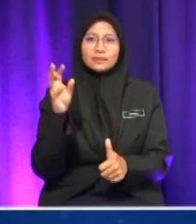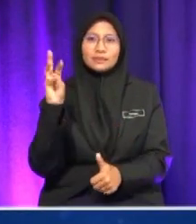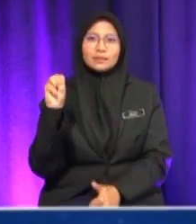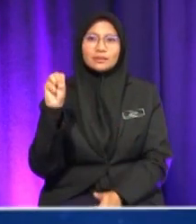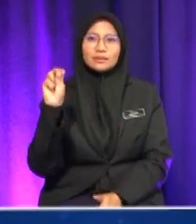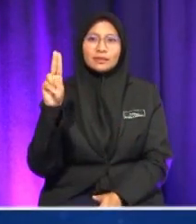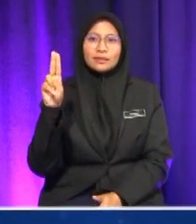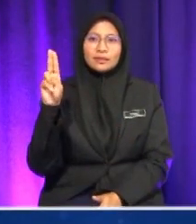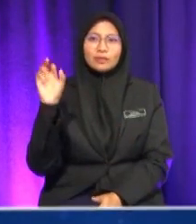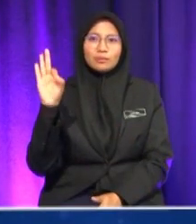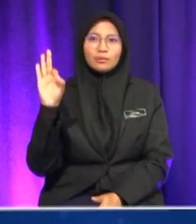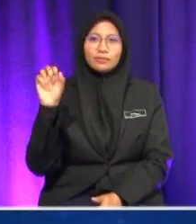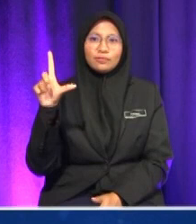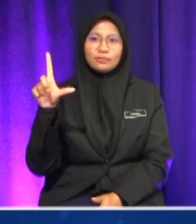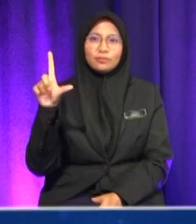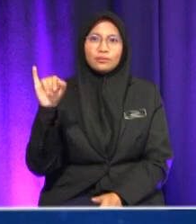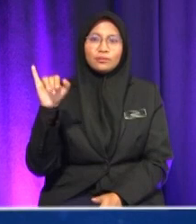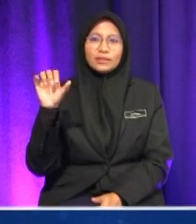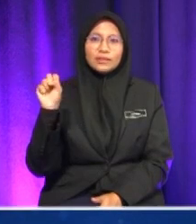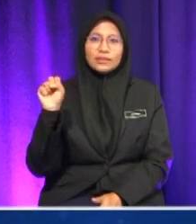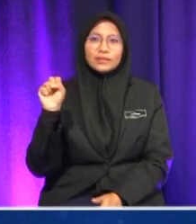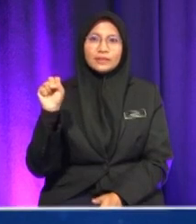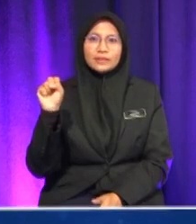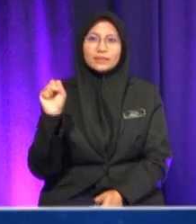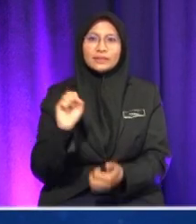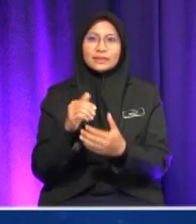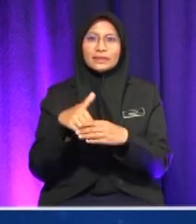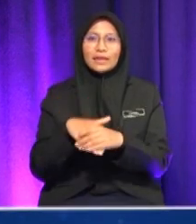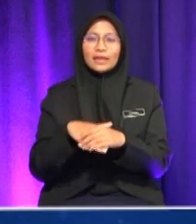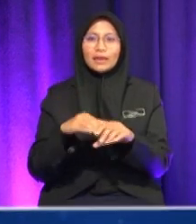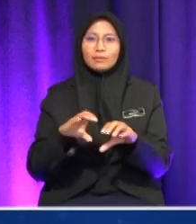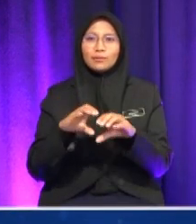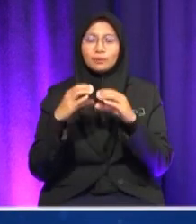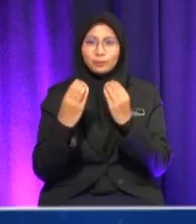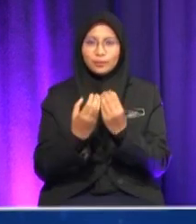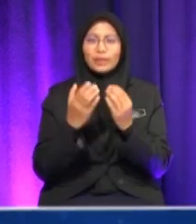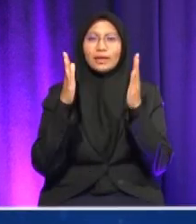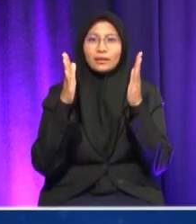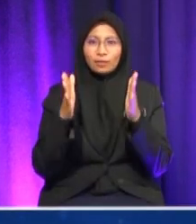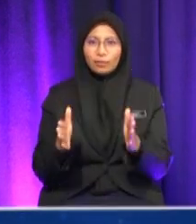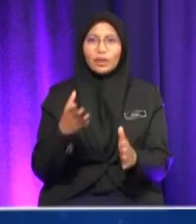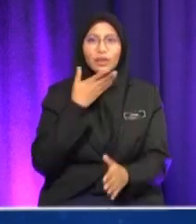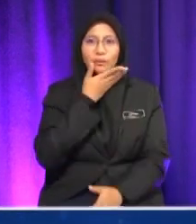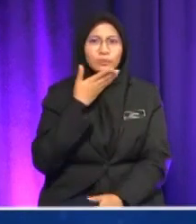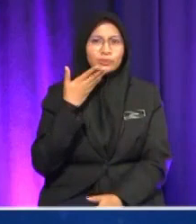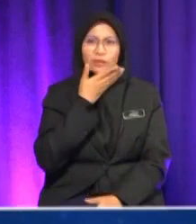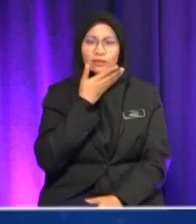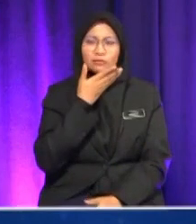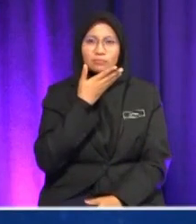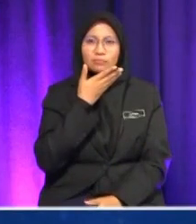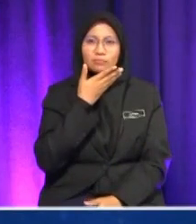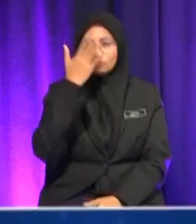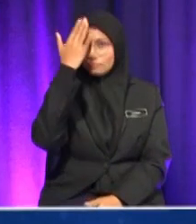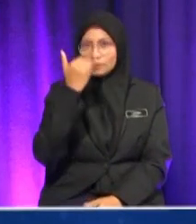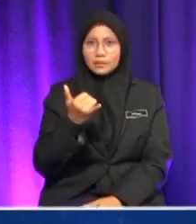kalangan golongan orang muda? Murid-murid, mengapa muflis selalunya menjadi isu utama dalam